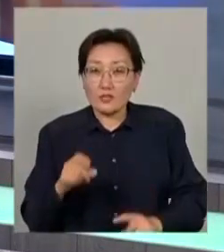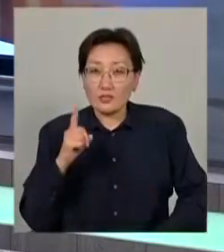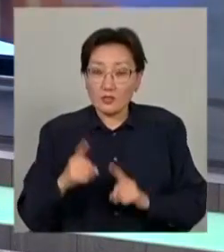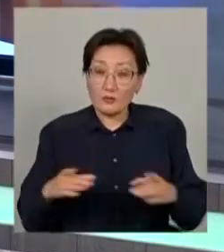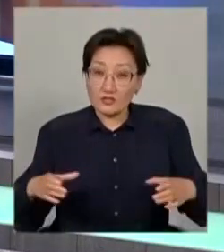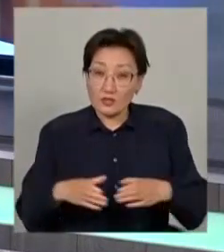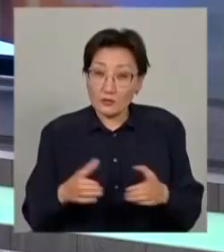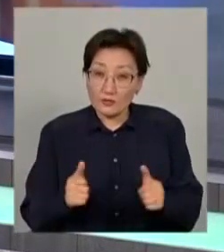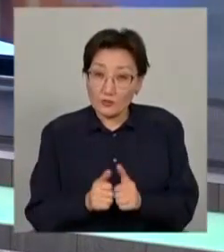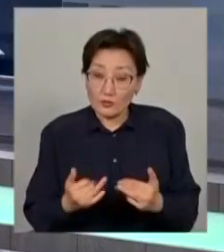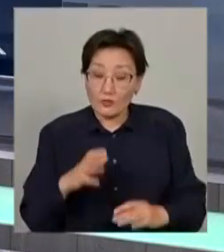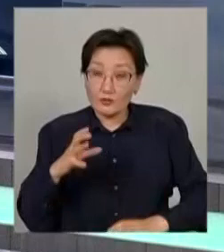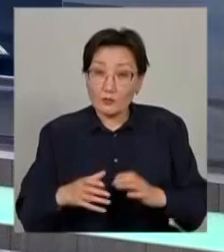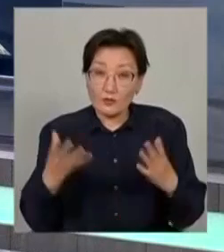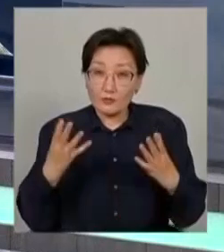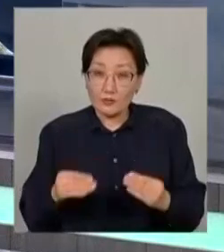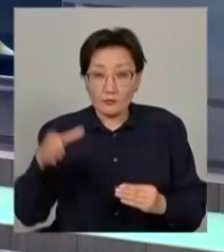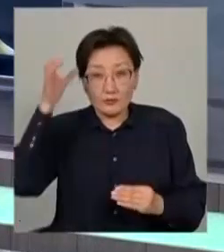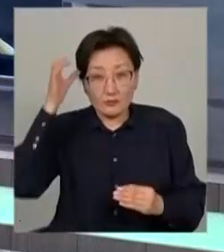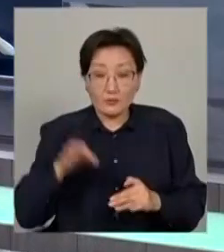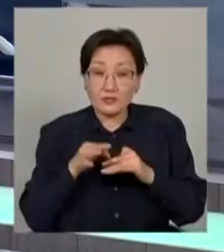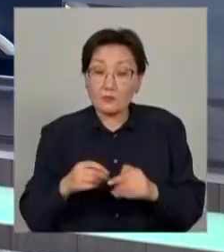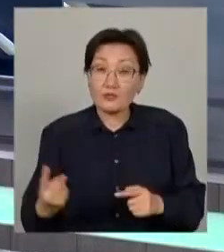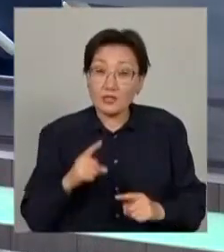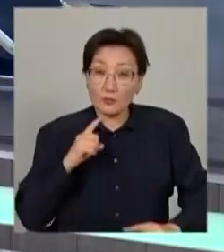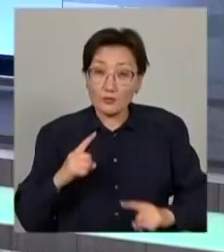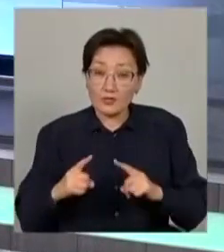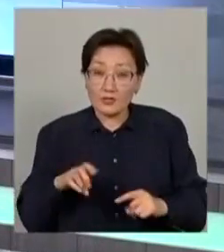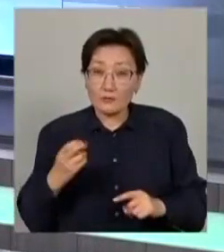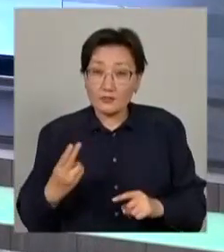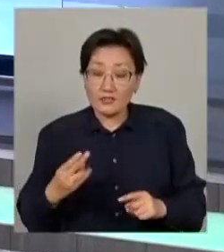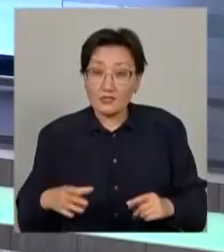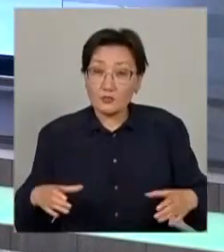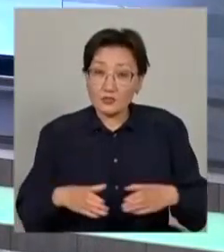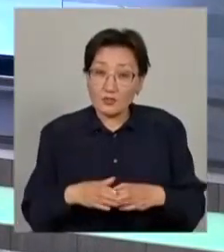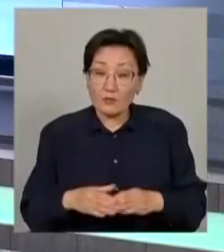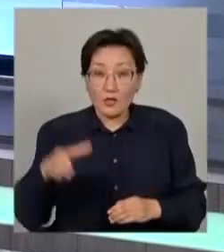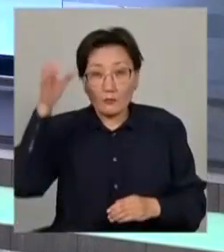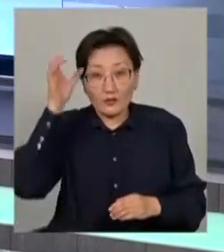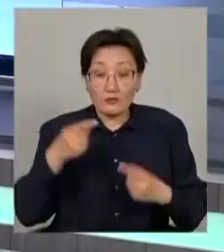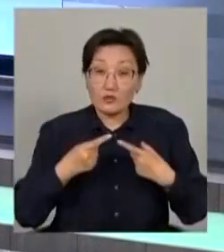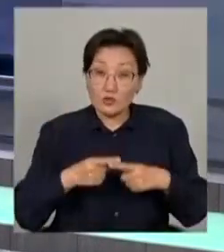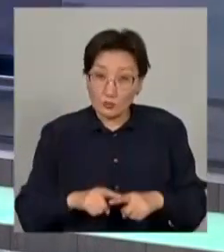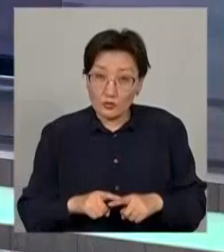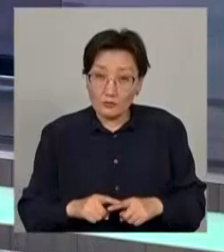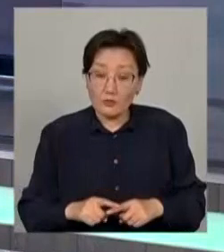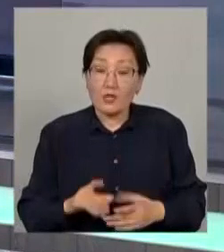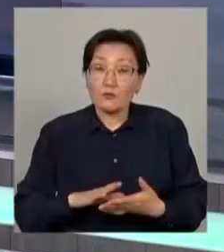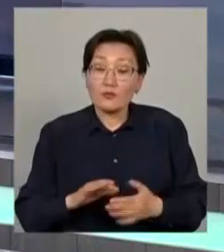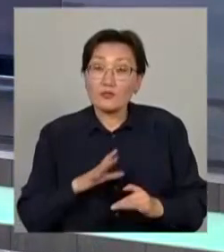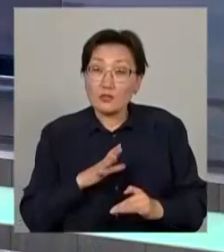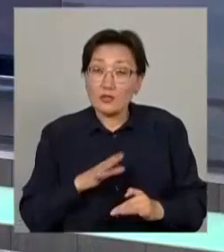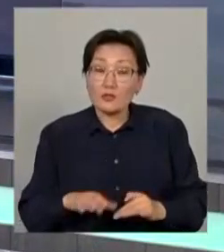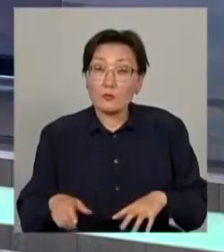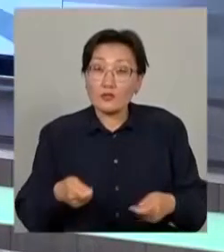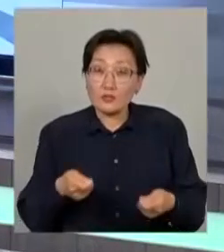центре сегодня в Международный день науки прошло первое заседание национального совета по науке технологиям состоялось оно